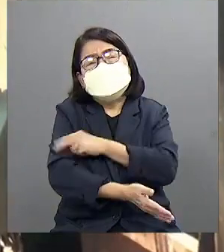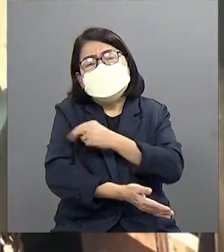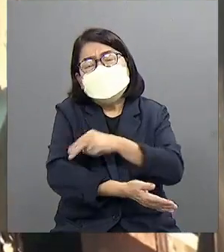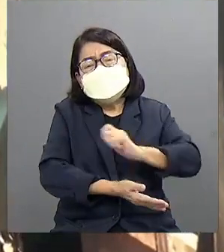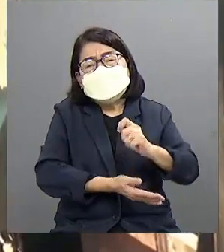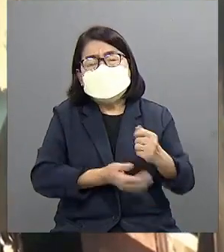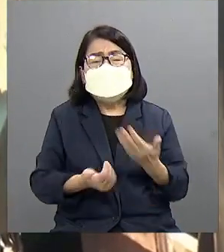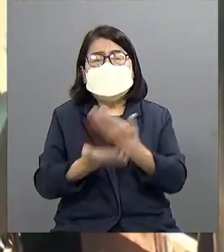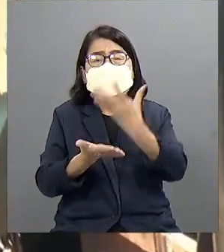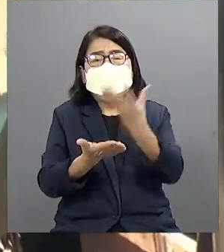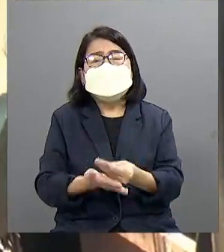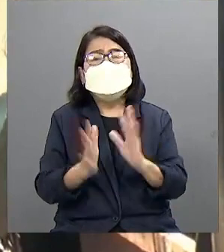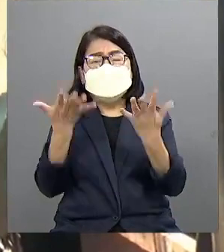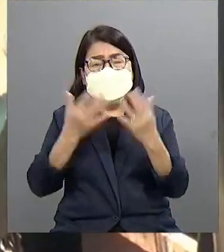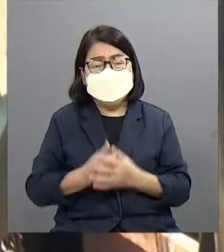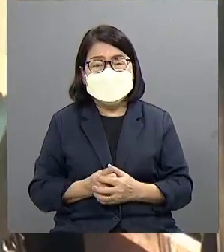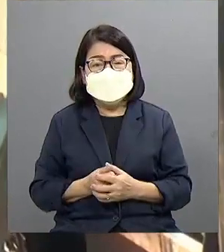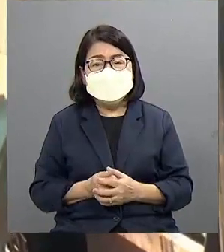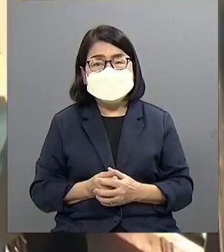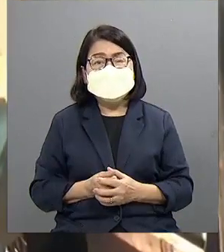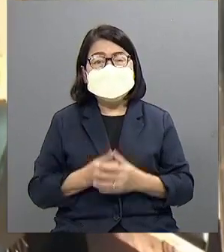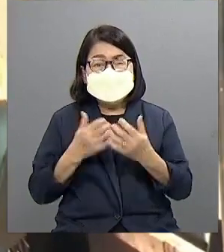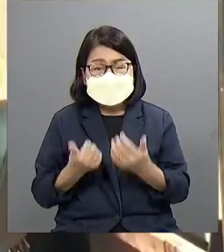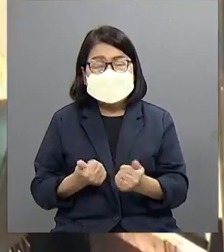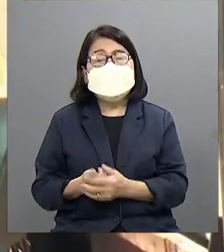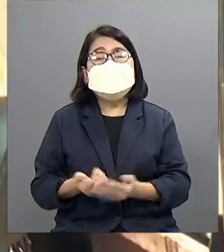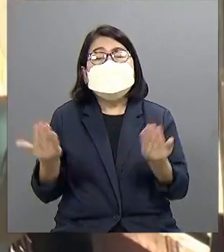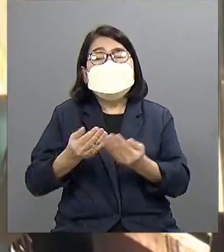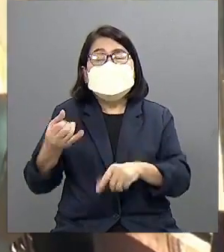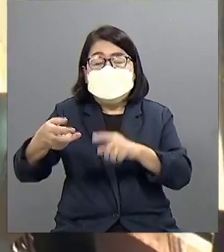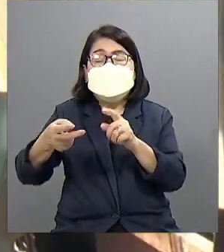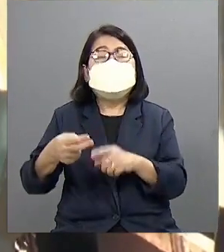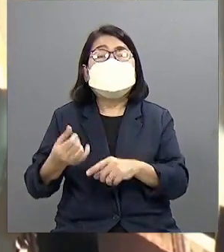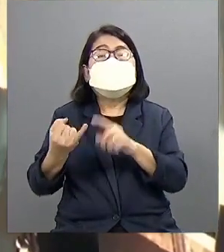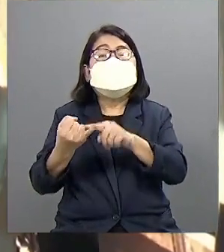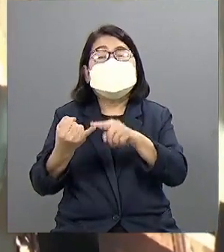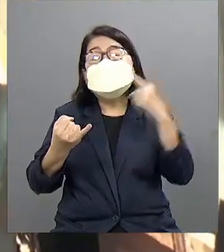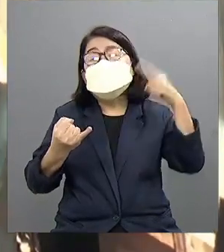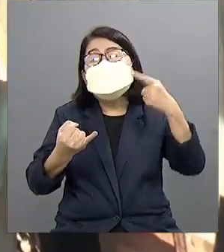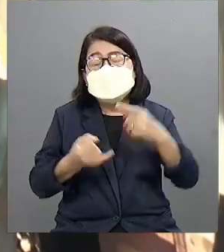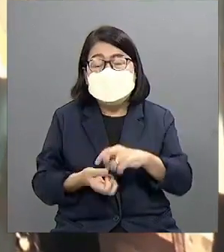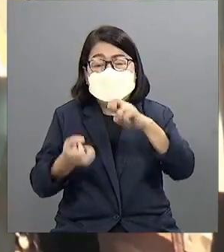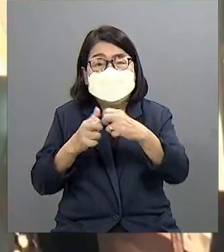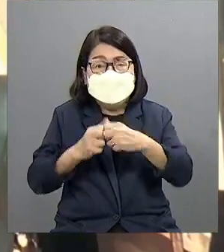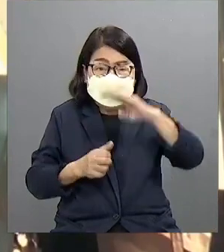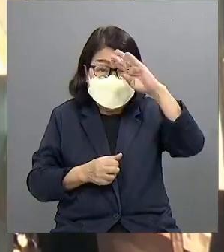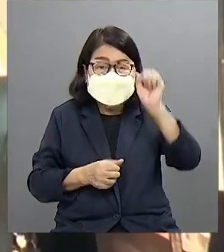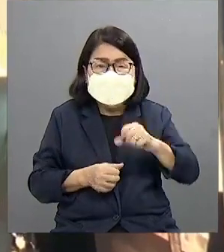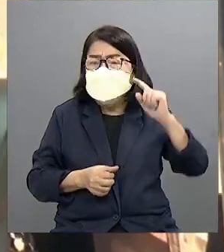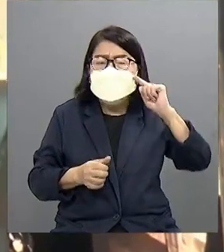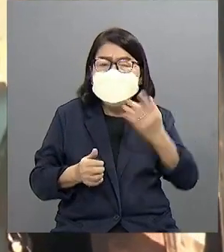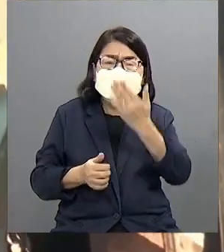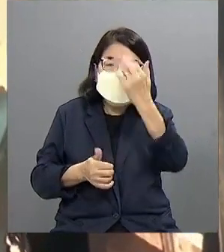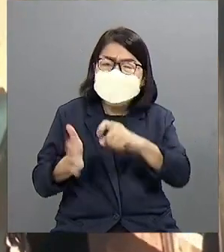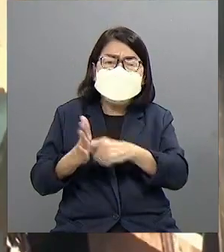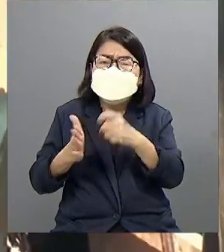ทีนี้เกิดปัญหาน้องทีนี้น้องมาชักครับน้องเนี่ยมาชักโดยที่ไม่รู้สาเหตุเลยคือรักทำการรักษาถึ